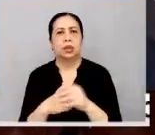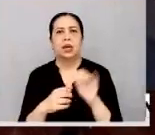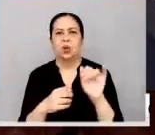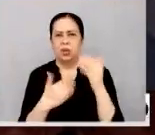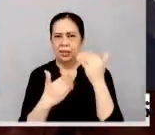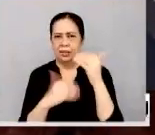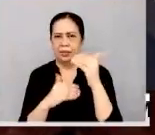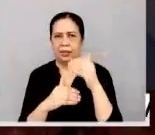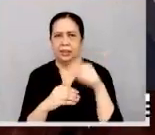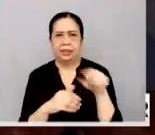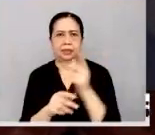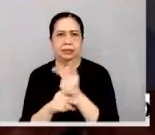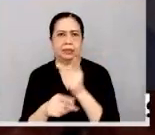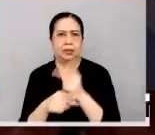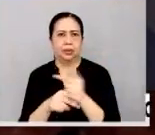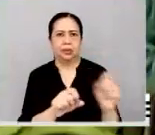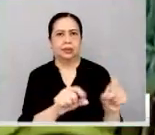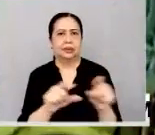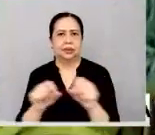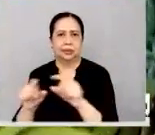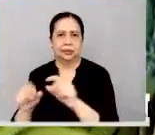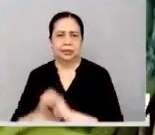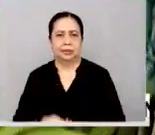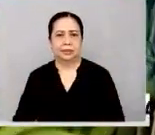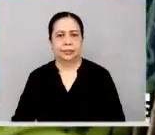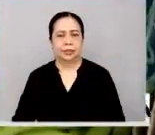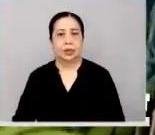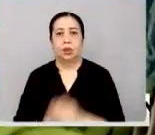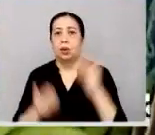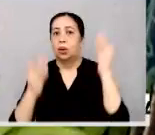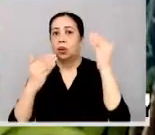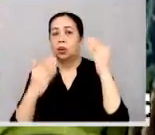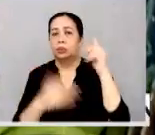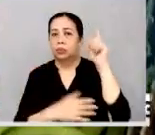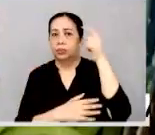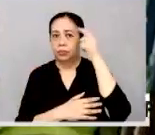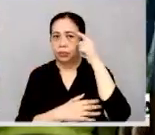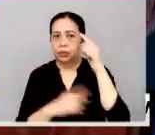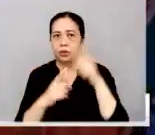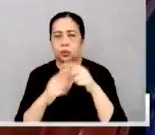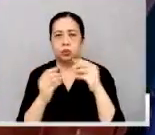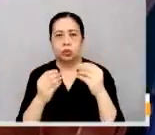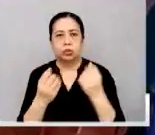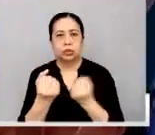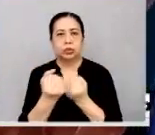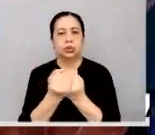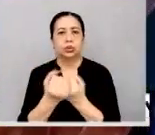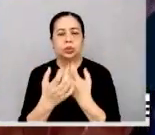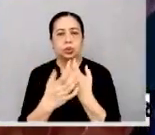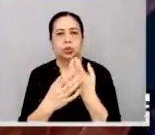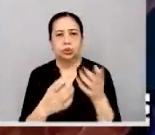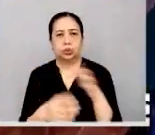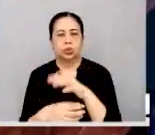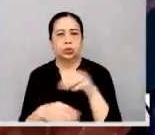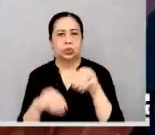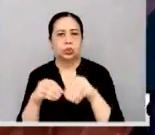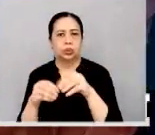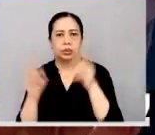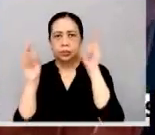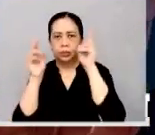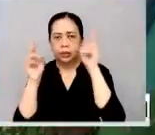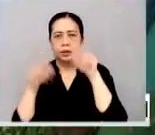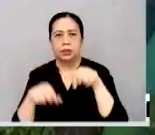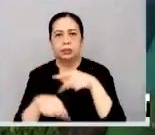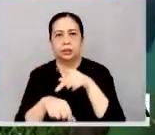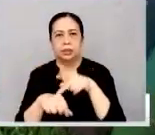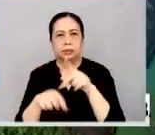raw, ang mga produkto ibinebenta roon. Target naman daw ng pamahalaan na palakasin pa ang produksyon ng agri-products sa bansa. Pero